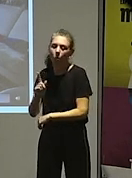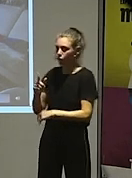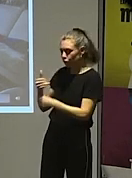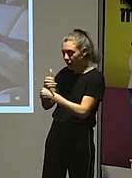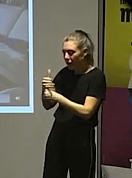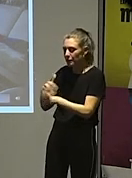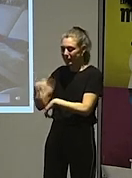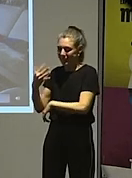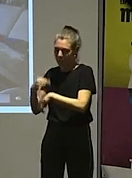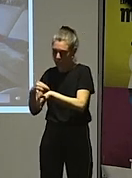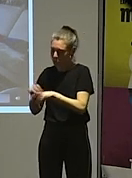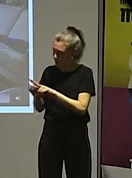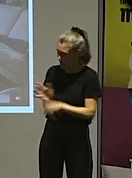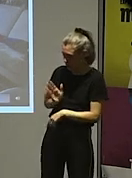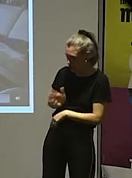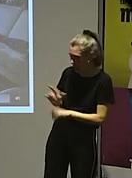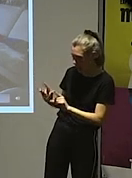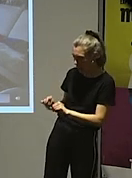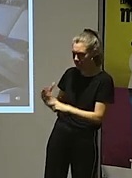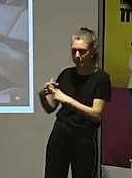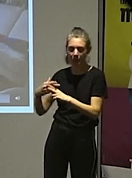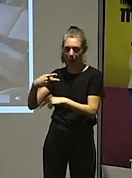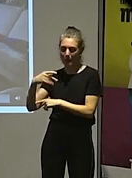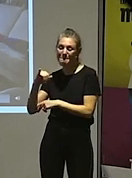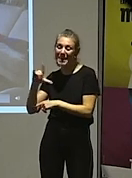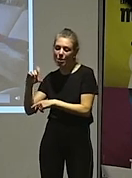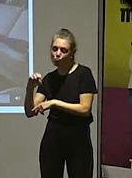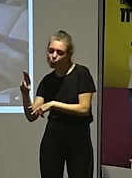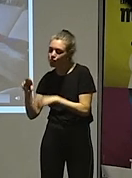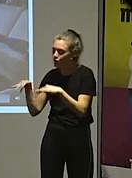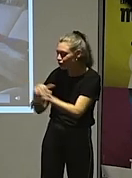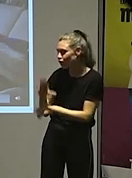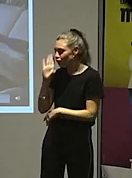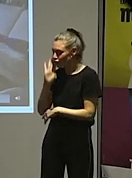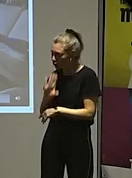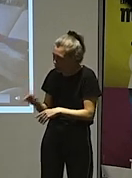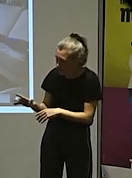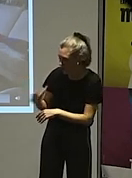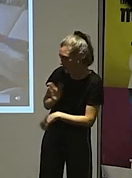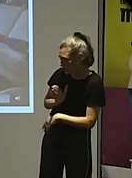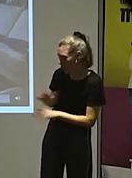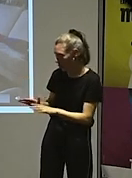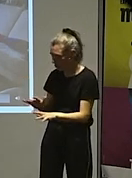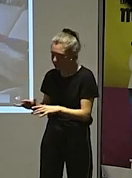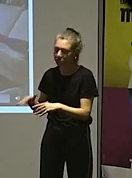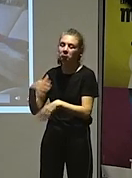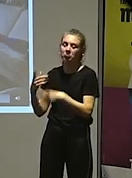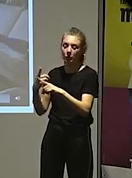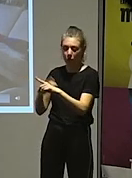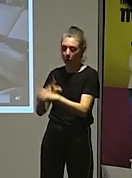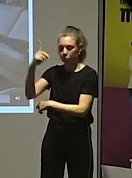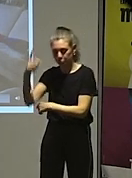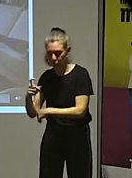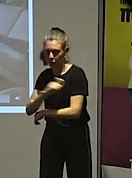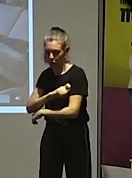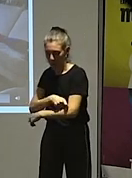de notre intervenante en activité physique adaptée qui enrichissait également l'environnement. Et puis, des personnes de différents âges se mélangeaient pour faire